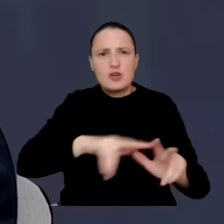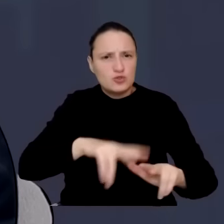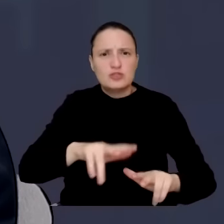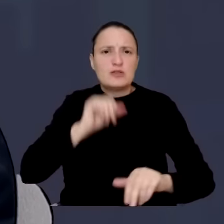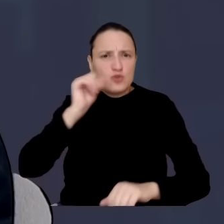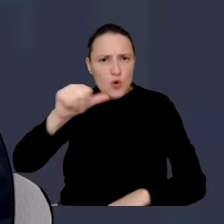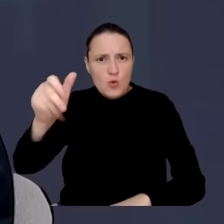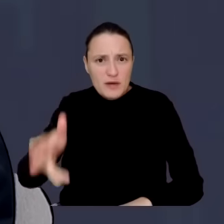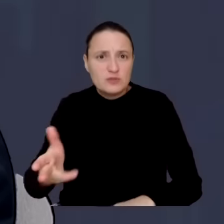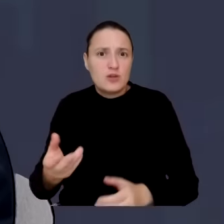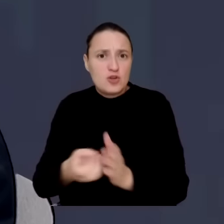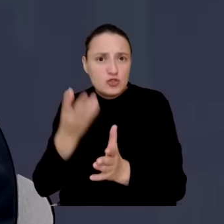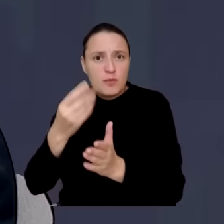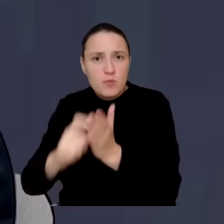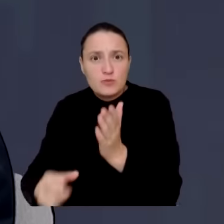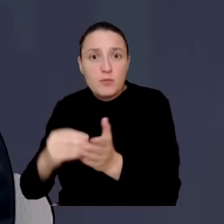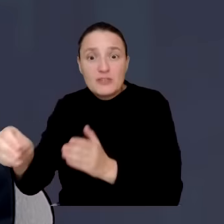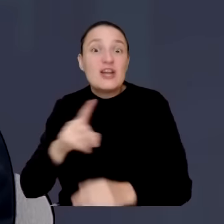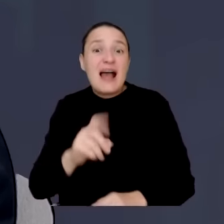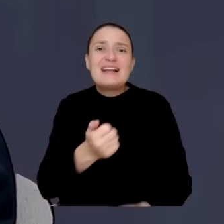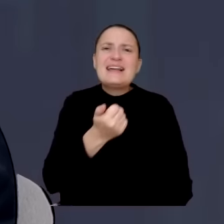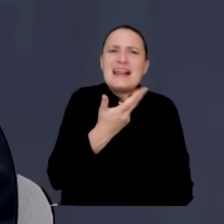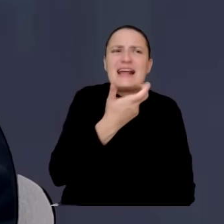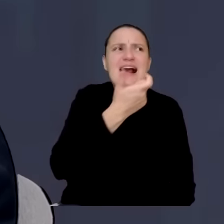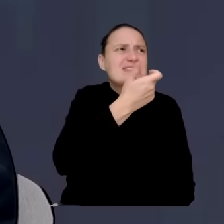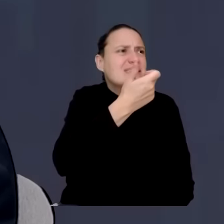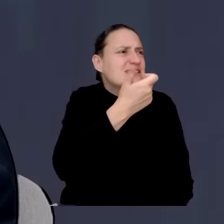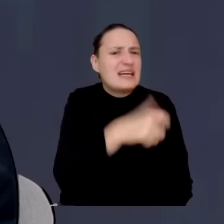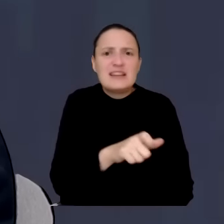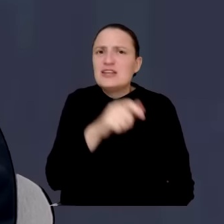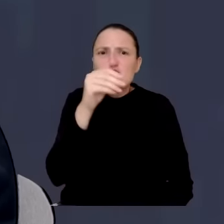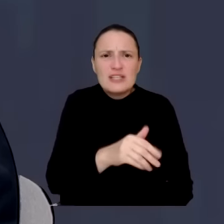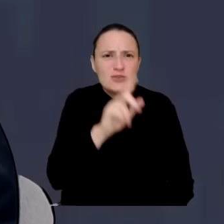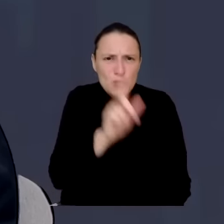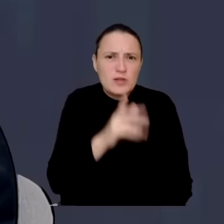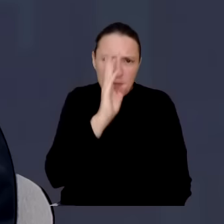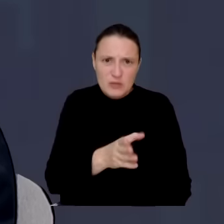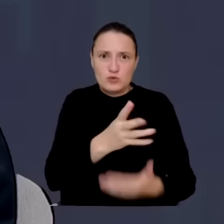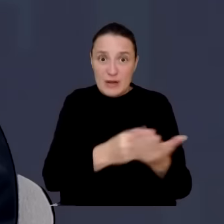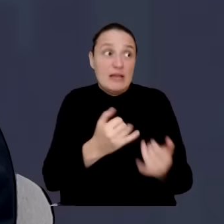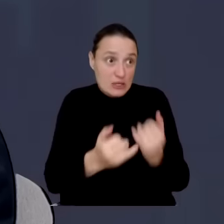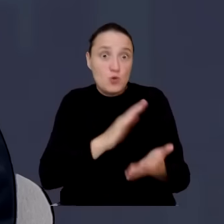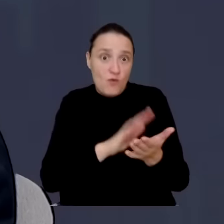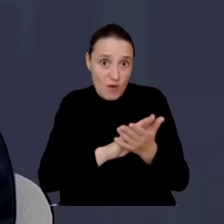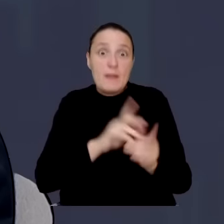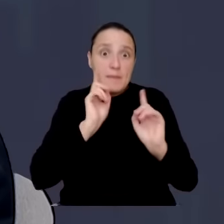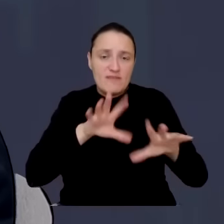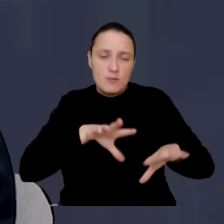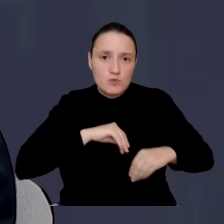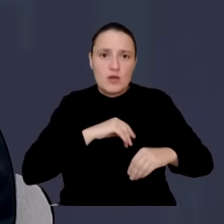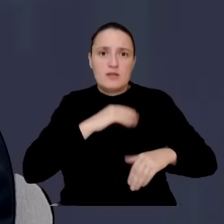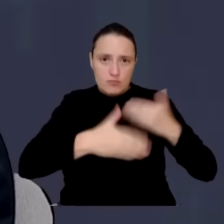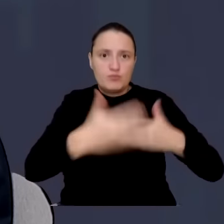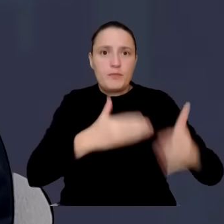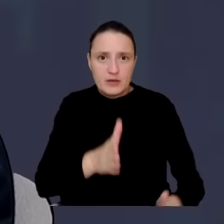nominaci platformy będą zarabiali po kilkaset tysięcy złotych najprawdopodobniej jeżeli ta uchwała rzeczywiście została wdrożona i to jest